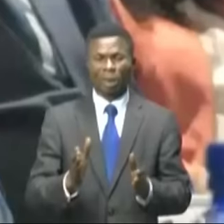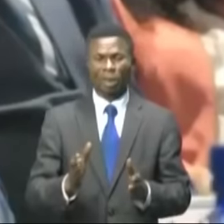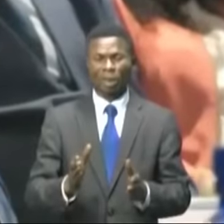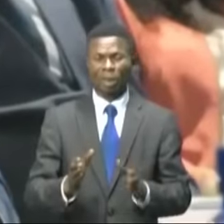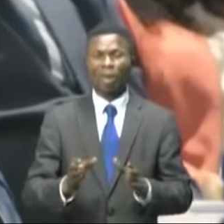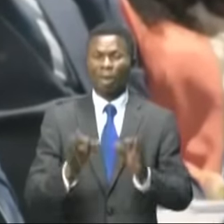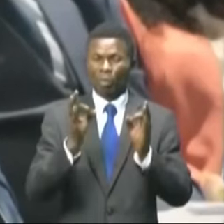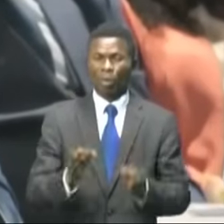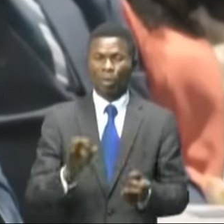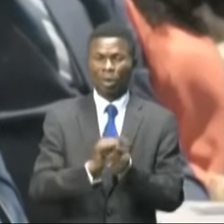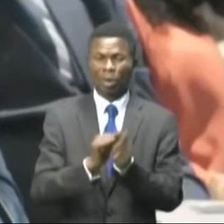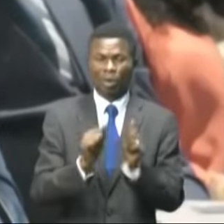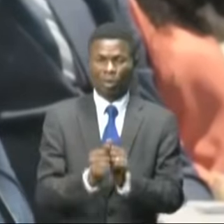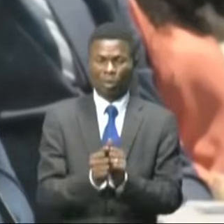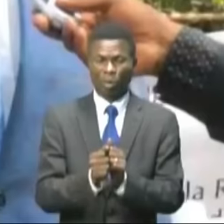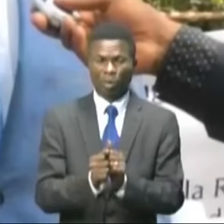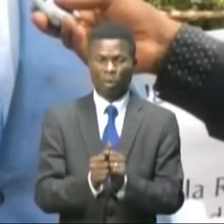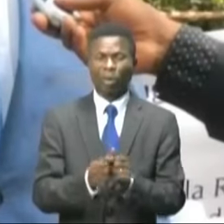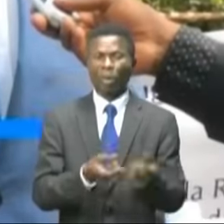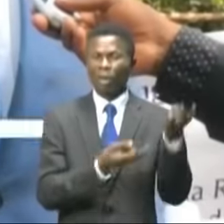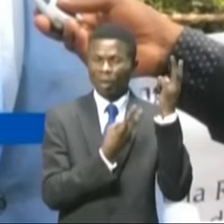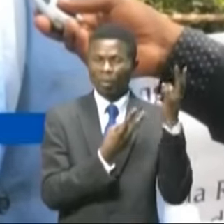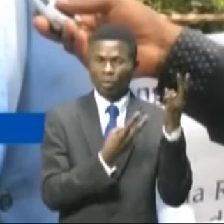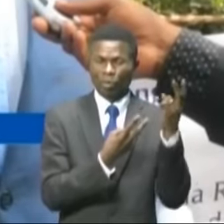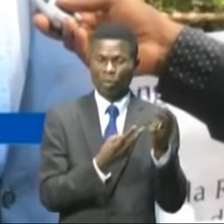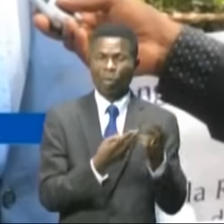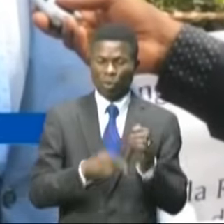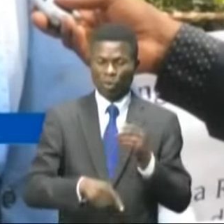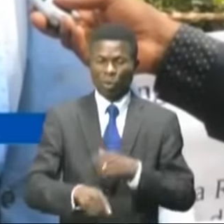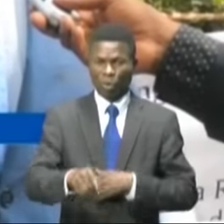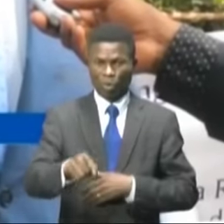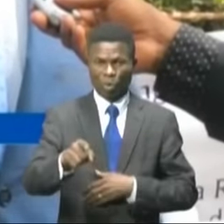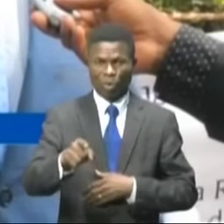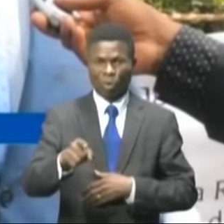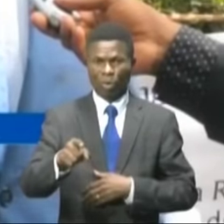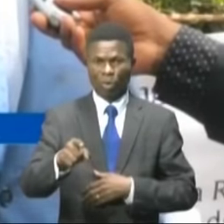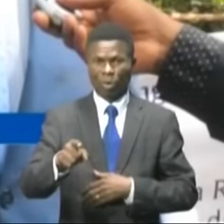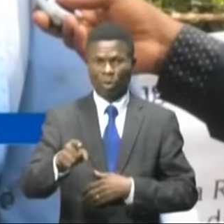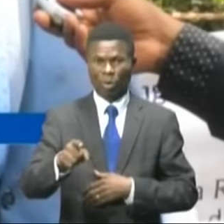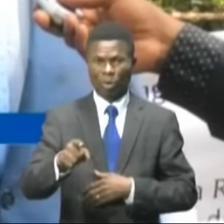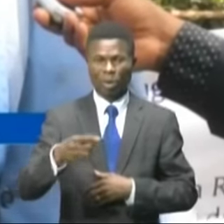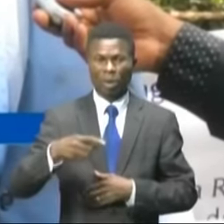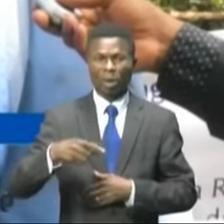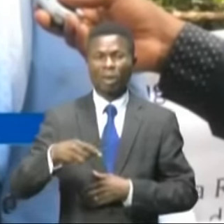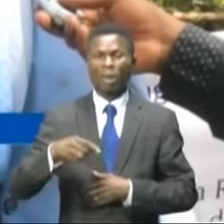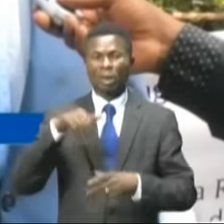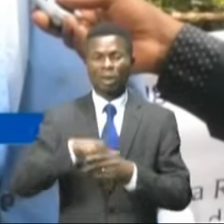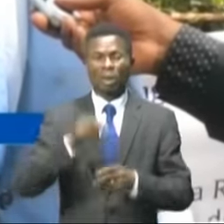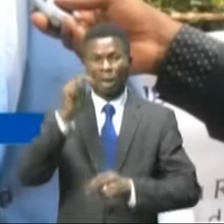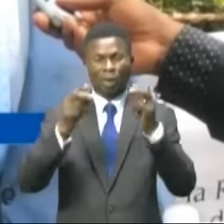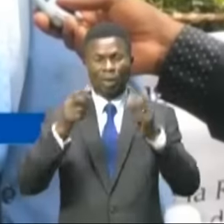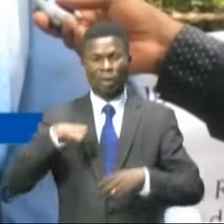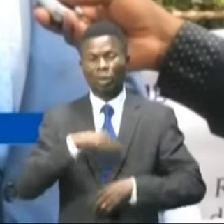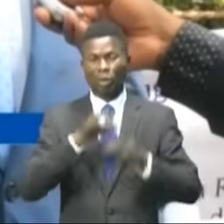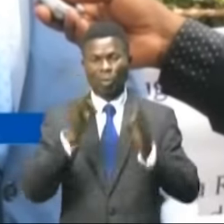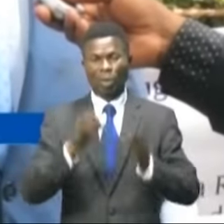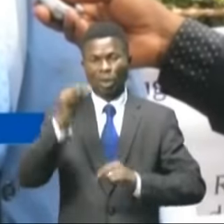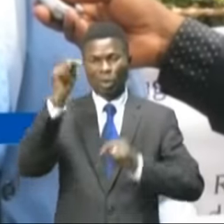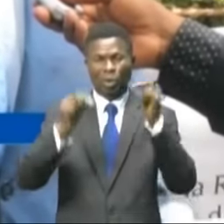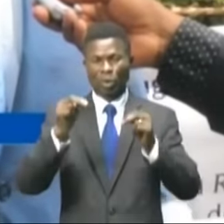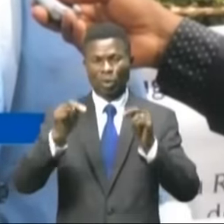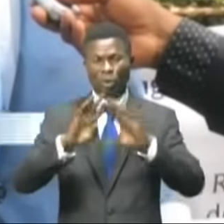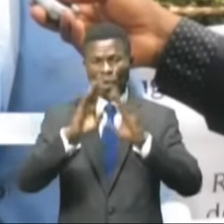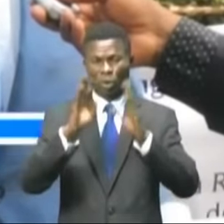Mais quant à la quotité, bien sûr, c'est un dialogue qui est en cours, non seulement à notre niveau, mais aussi au niveau des employeurs